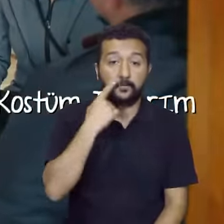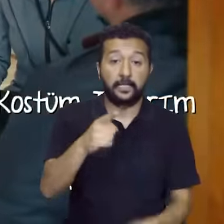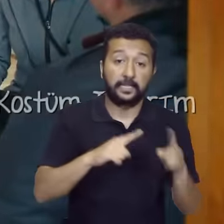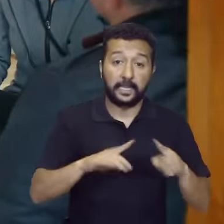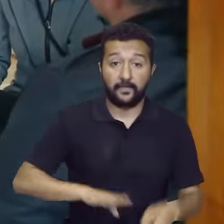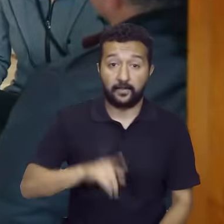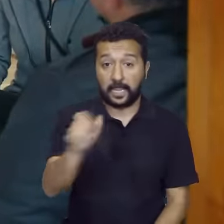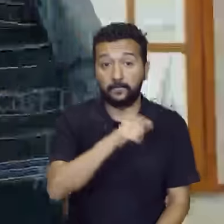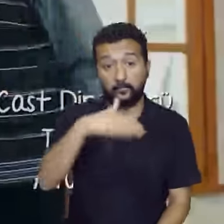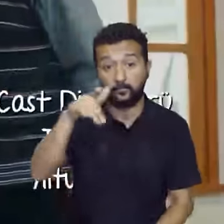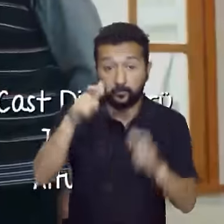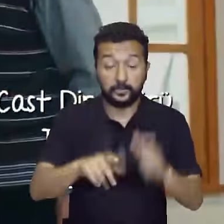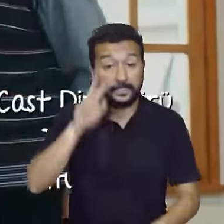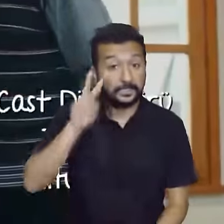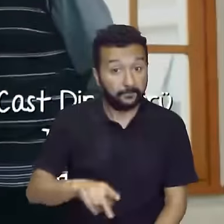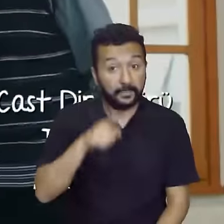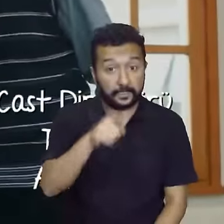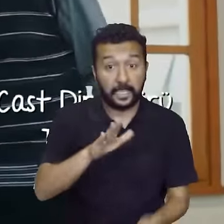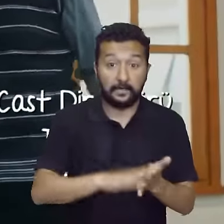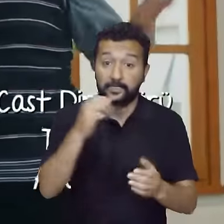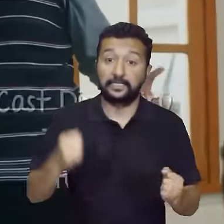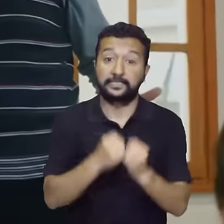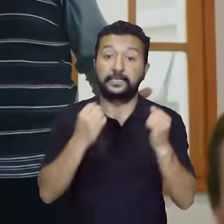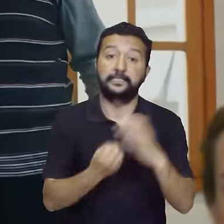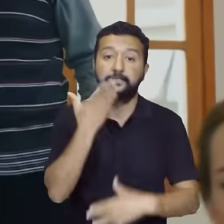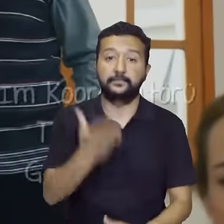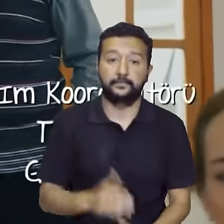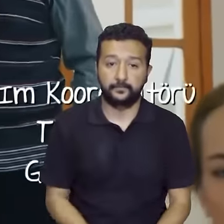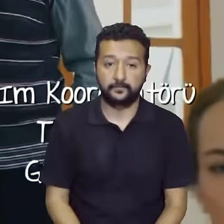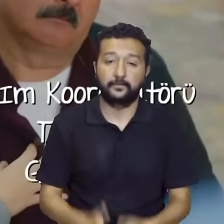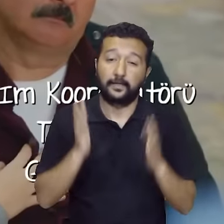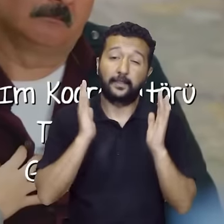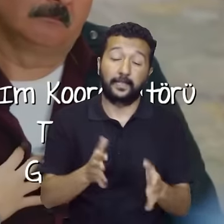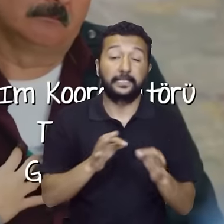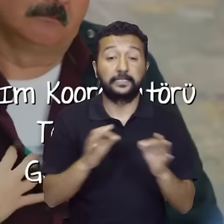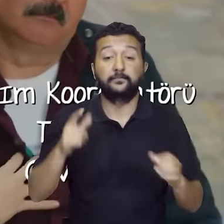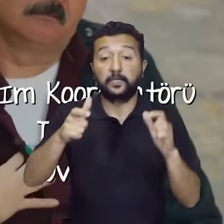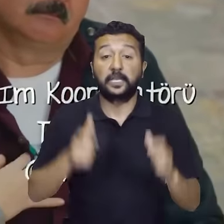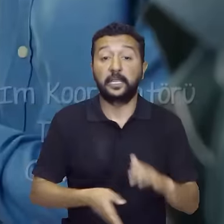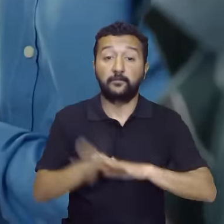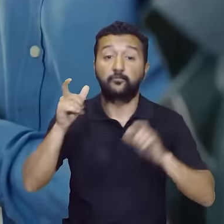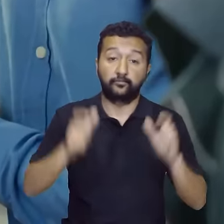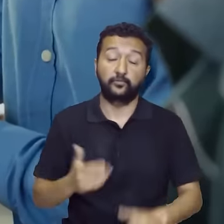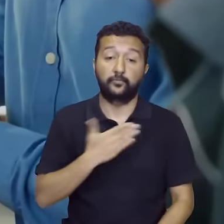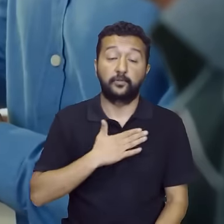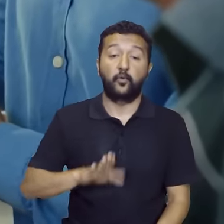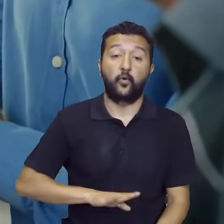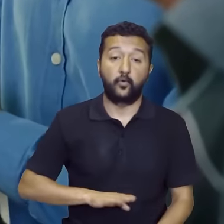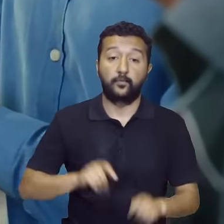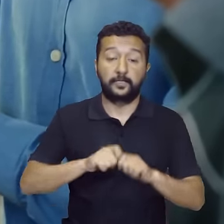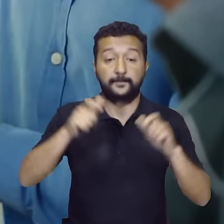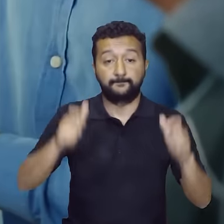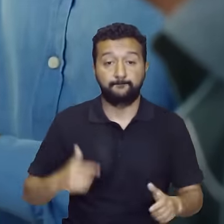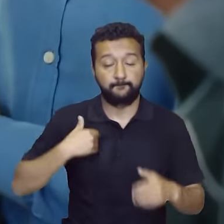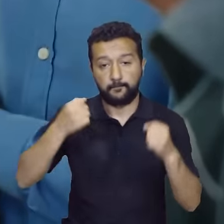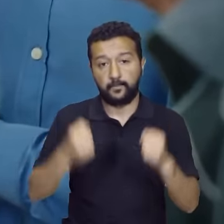Tarık evladım, al götür şunu. Vallahi billahi elimden bir kaza çıkacak yani. Ay, hiçbir yere gitmiyorum. Burası benim oğlumun muayenehanesi ve